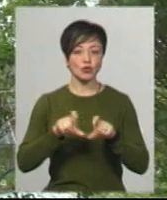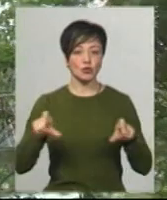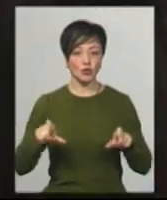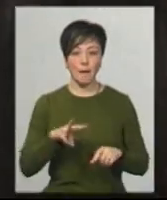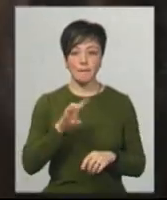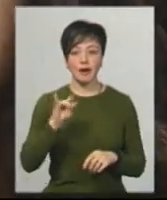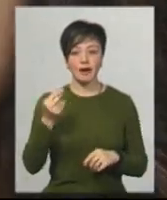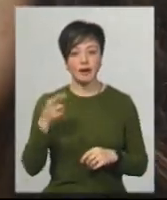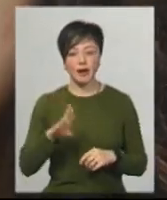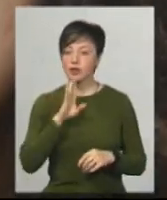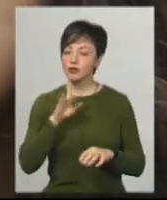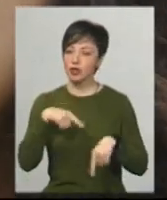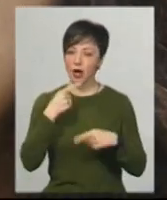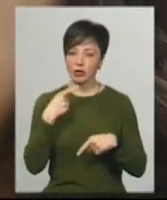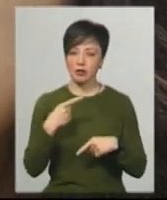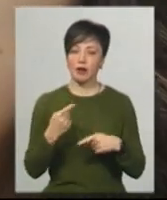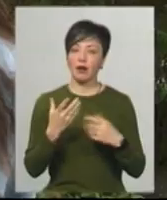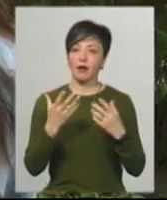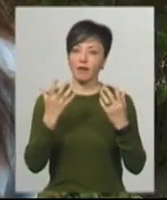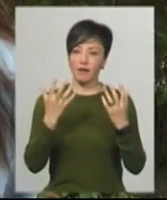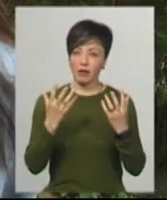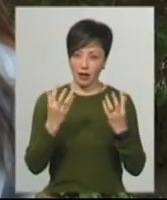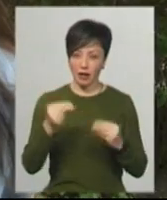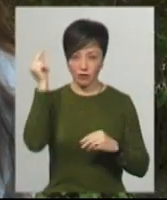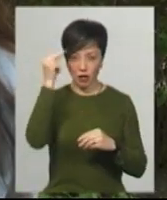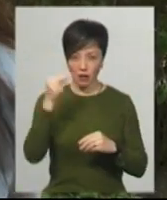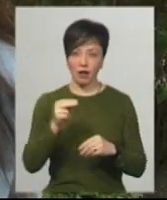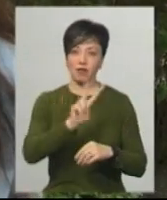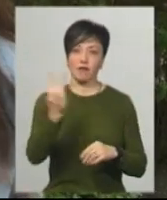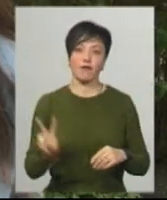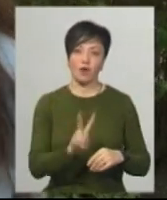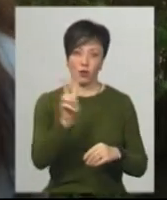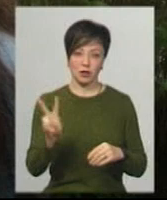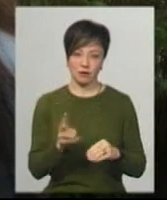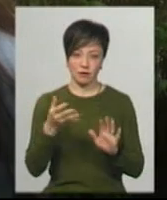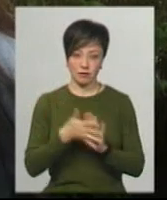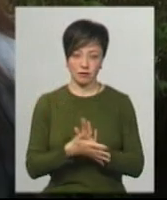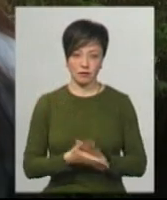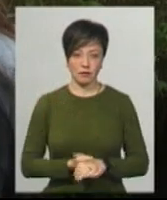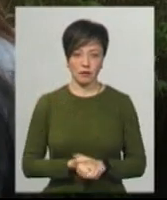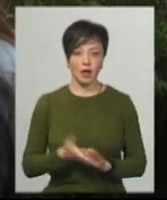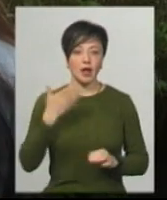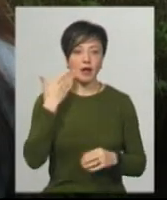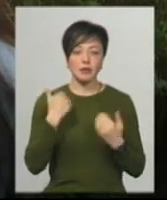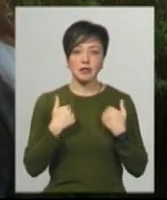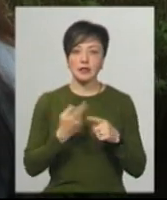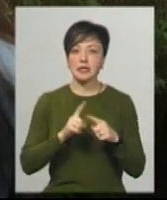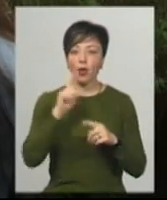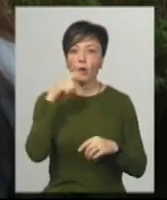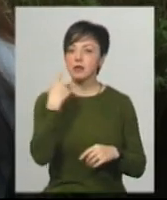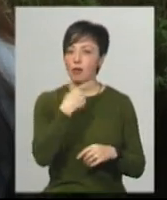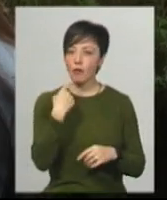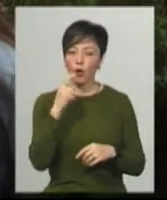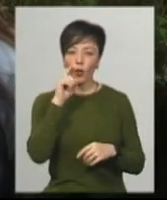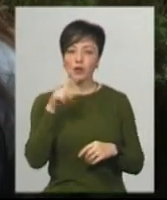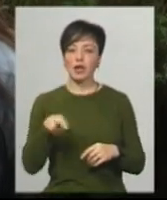Марія Думанська. Дівчина каже, в день на онлайн-навчання витрачає до двох годин часу. Саме легше для мене – українська мова і